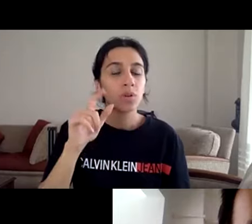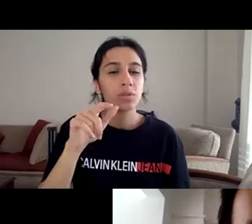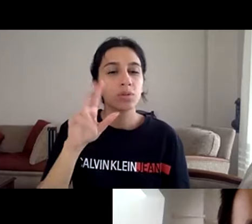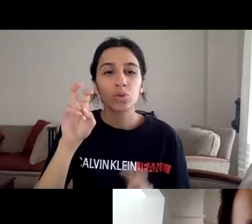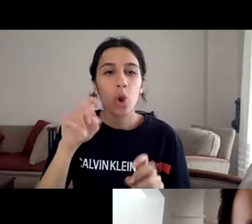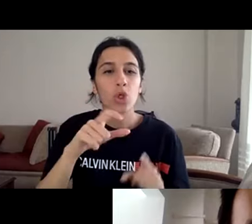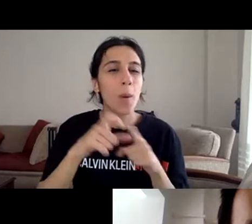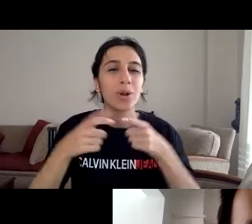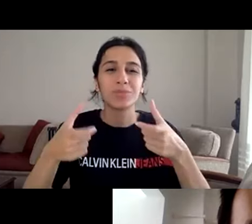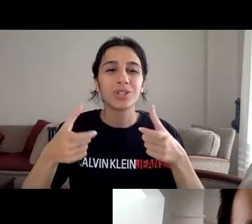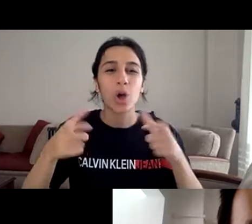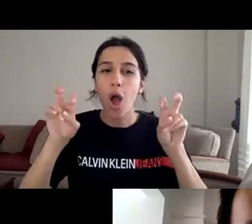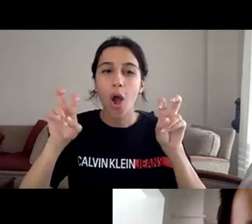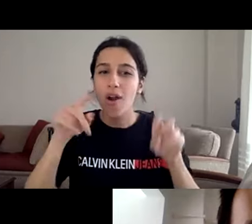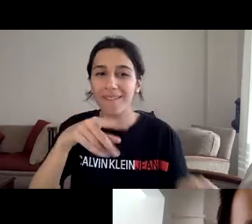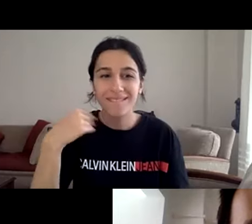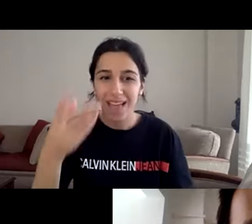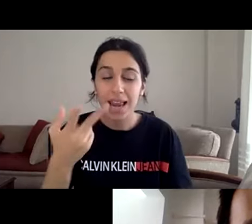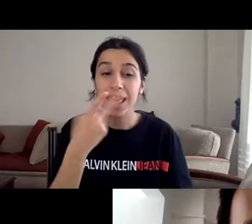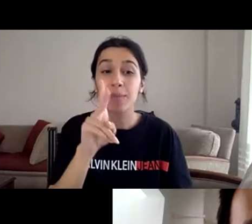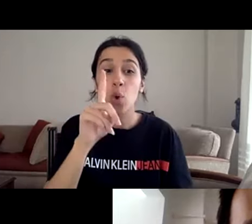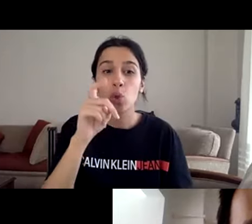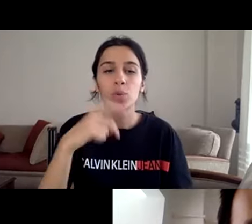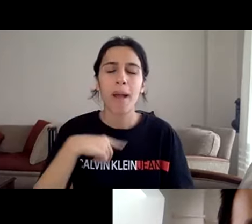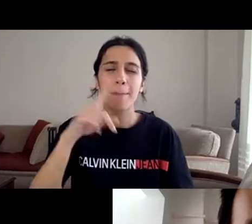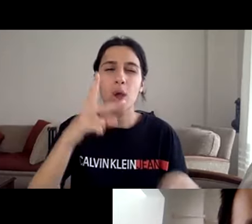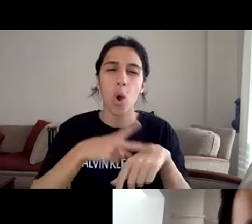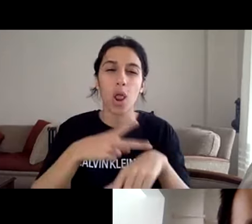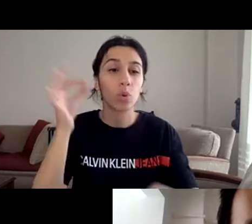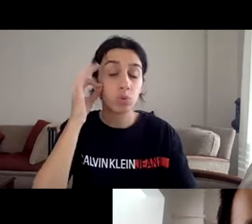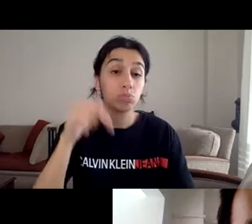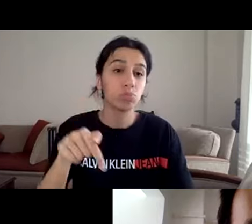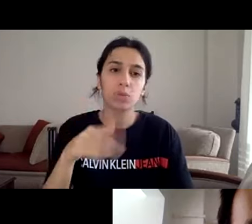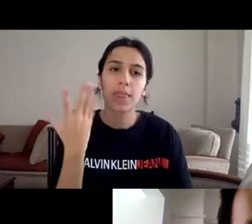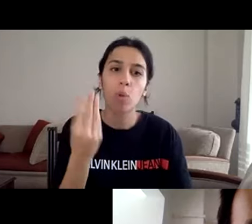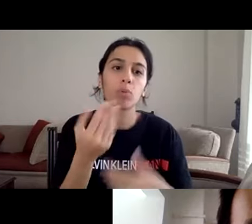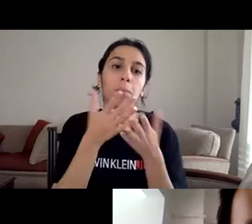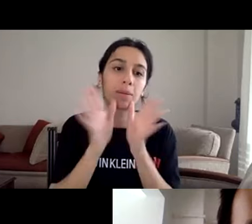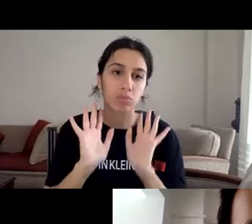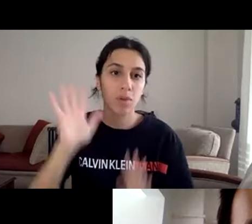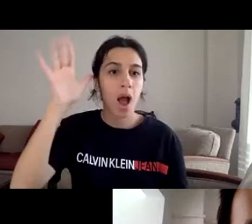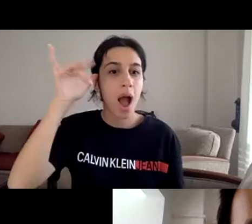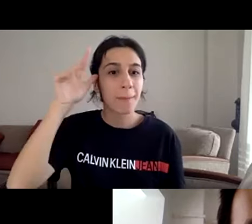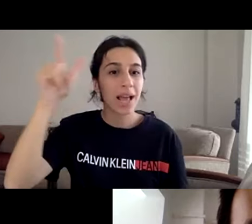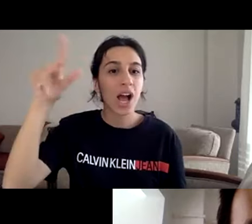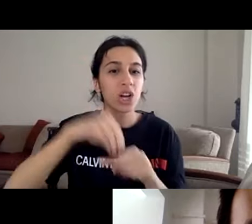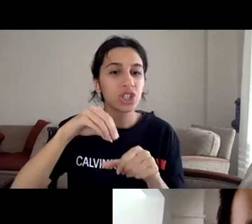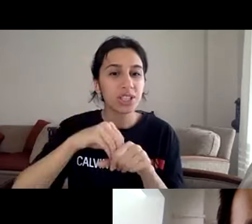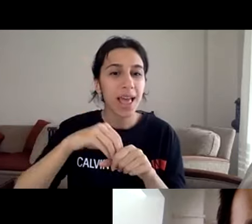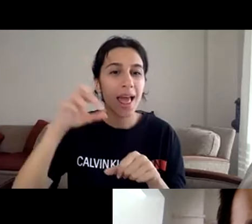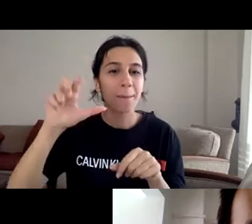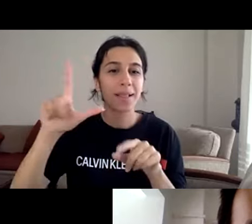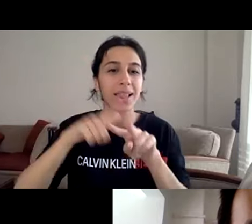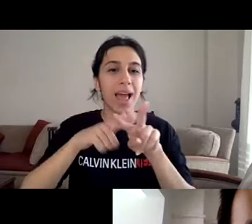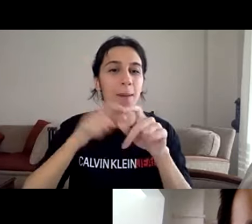hocamız. 2019'da ben bir örnek duymuştum. Şu anki durum bilmiyorum. Yine Amerika'da Playboy dergisine bir